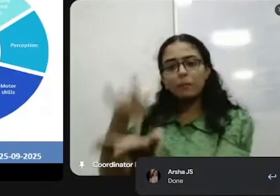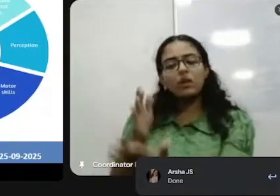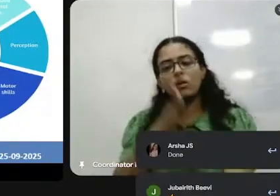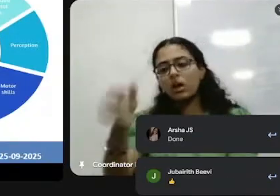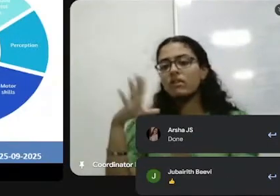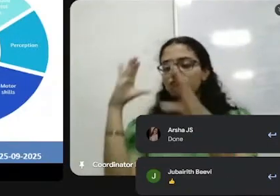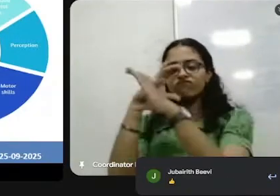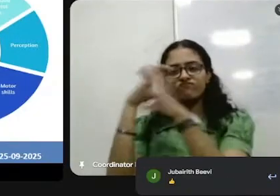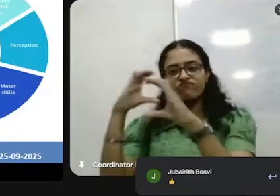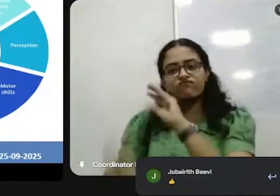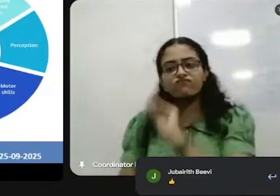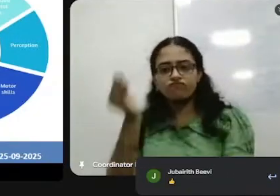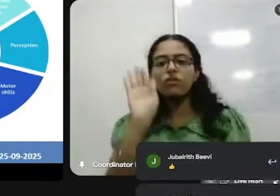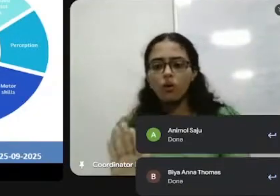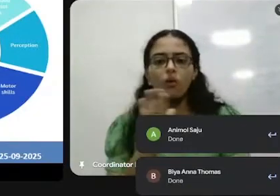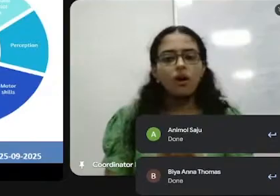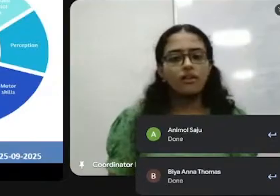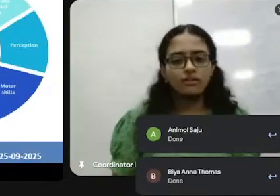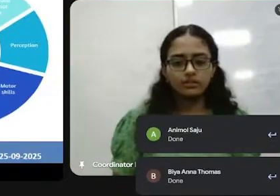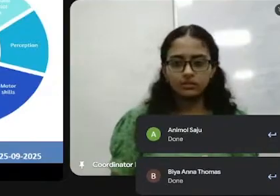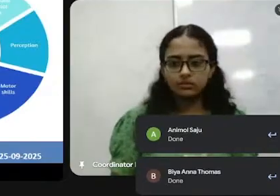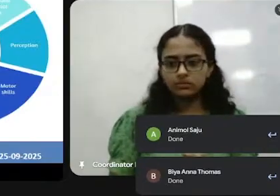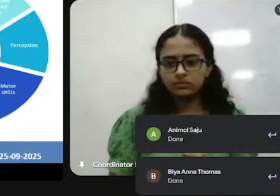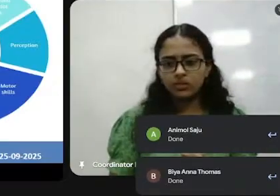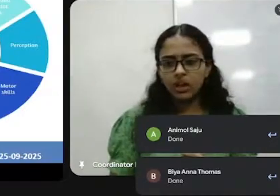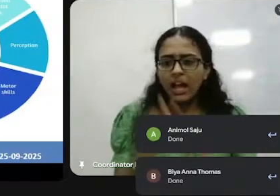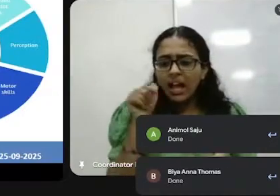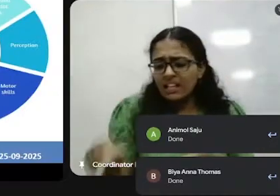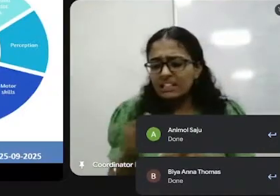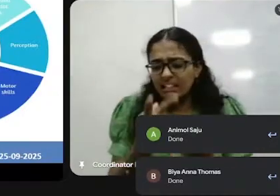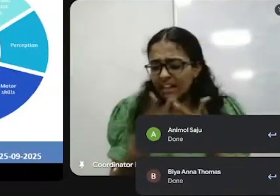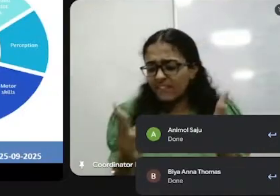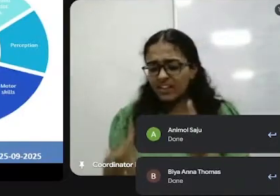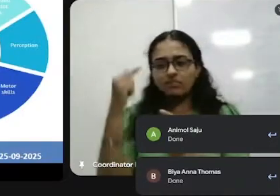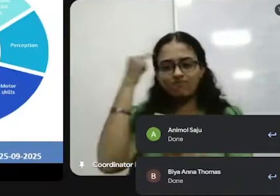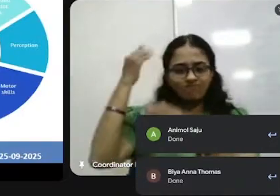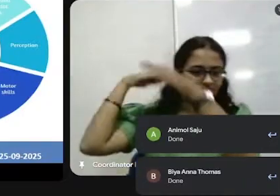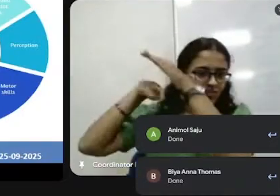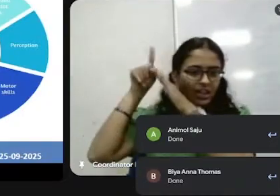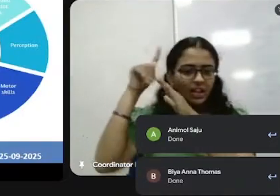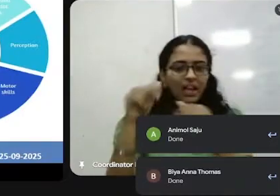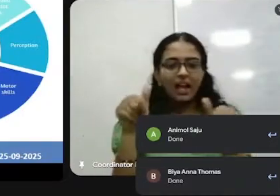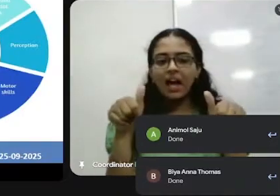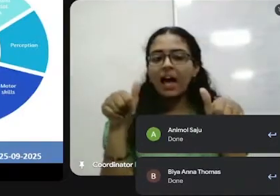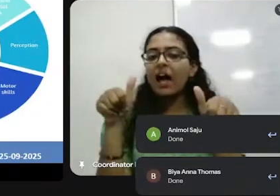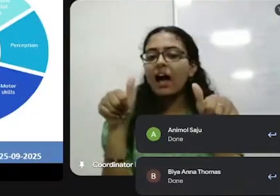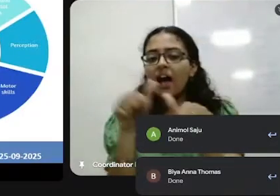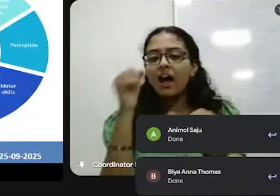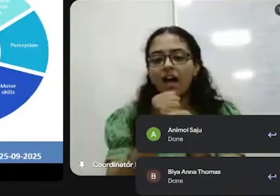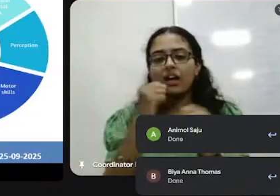കാഴ്ച സംബന്ധമായിട്ടുള്ള ബുദ്ധിമുട്ടുകൾ കൂടുതൽ വരുന്നത്. അപ്പൊ അതിന്റെ പല ഭാഗങ്ങളാണ് അഗ്നോസ്യ. അഗ്നോസ്യ എന്ന് പറയുമ്പോൾ അത്